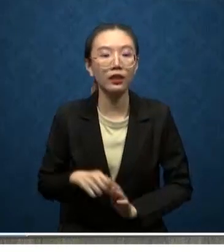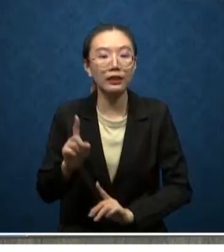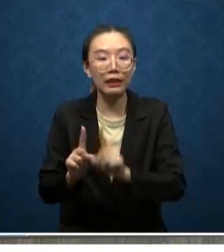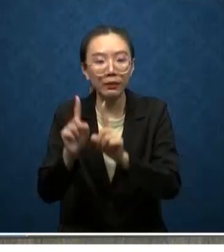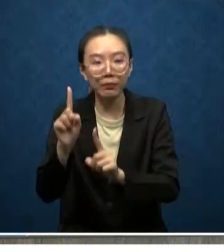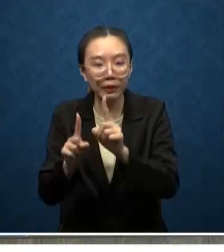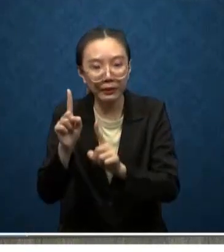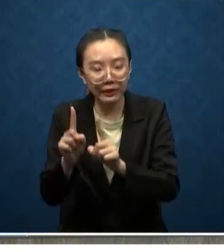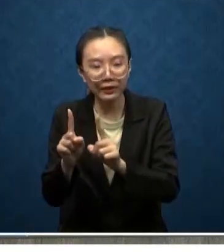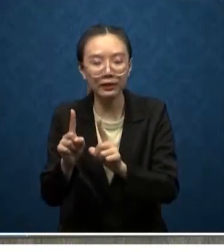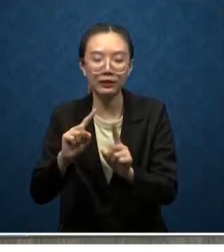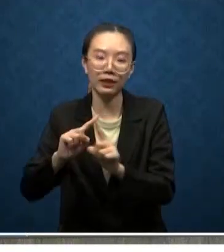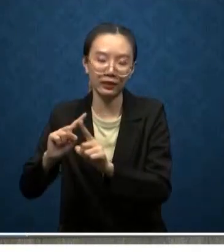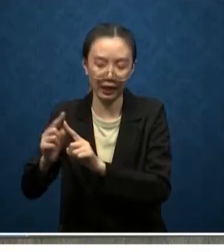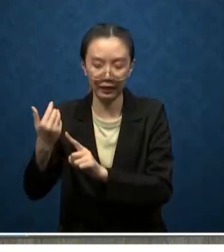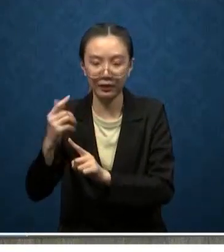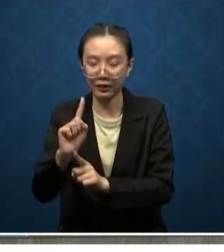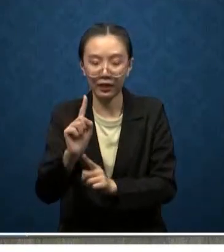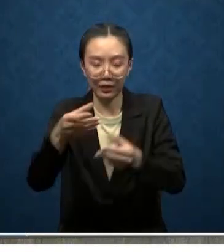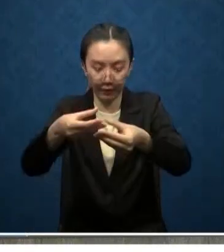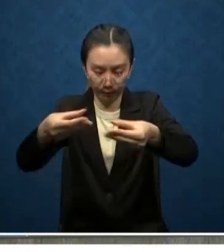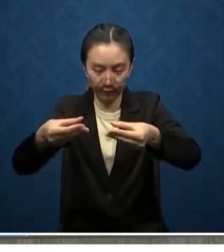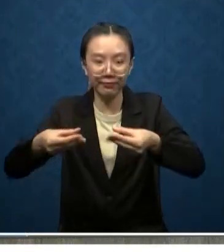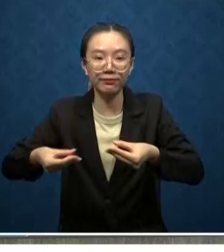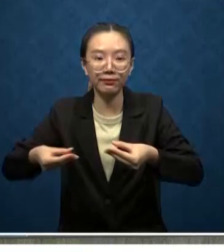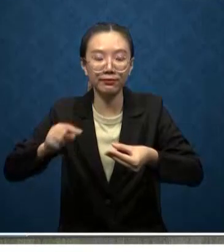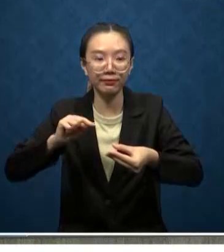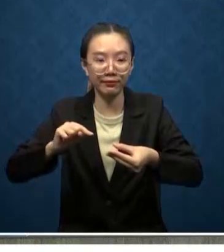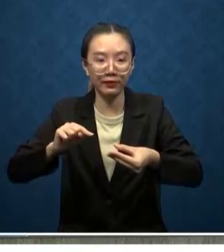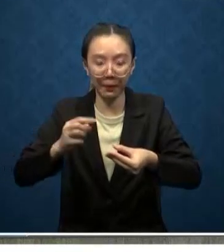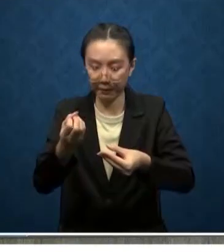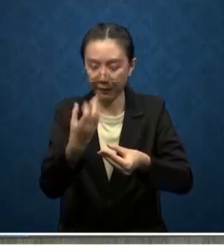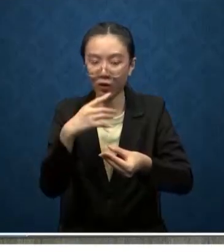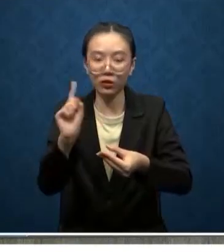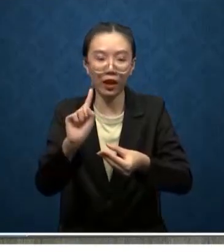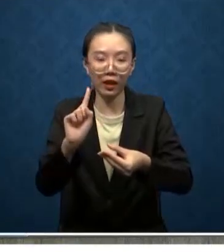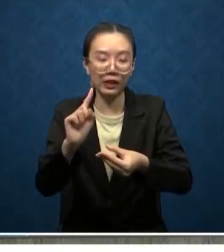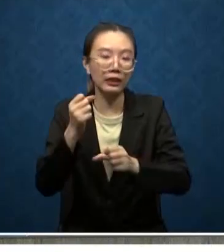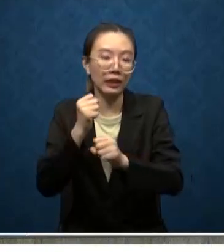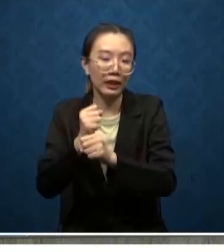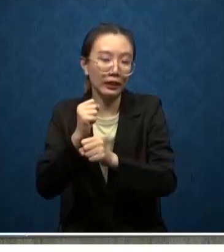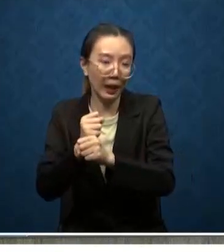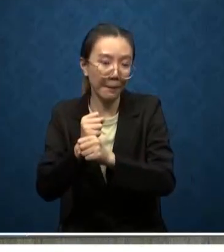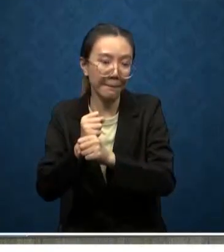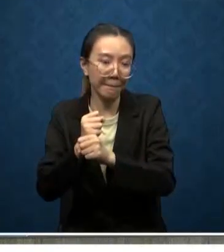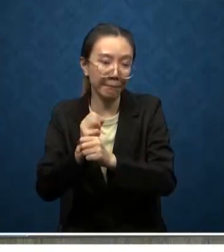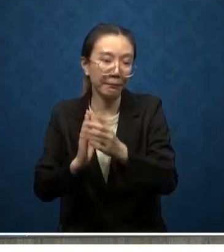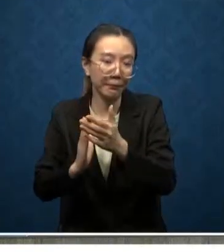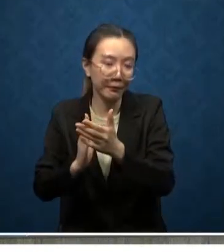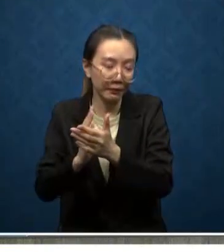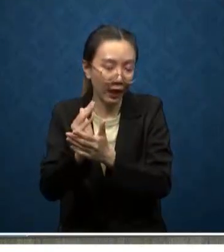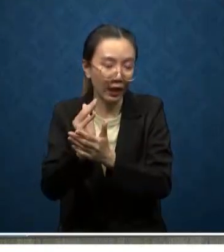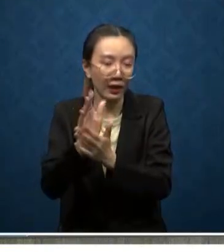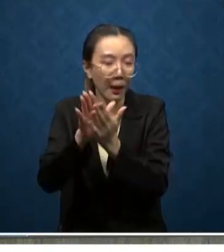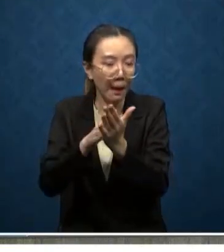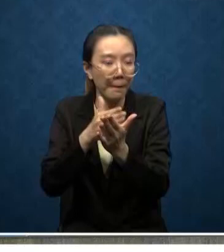ผลสัมฤทธิ์ตามที่ปรากฏในเอกสารบ่งชี้ถึงการบรรลุตามเป้าหมายยุทธศาสตร์ชาติทั้ง 6